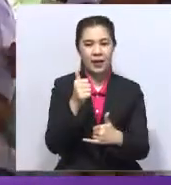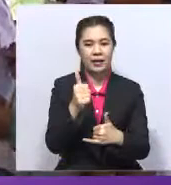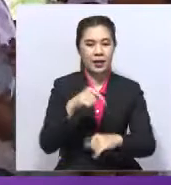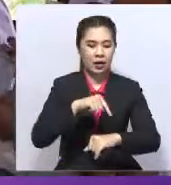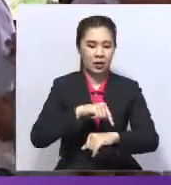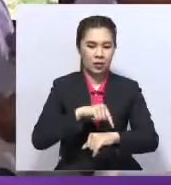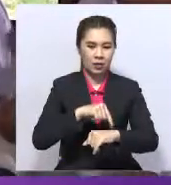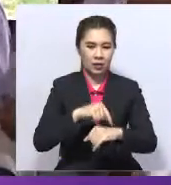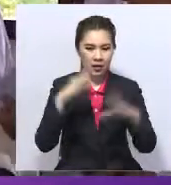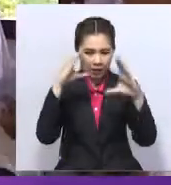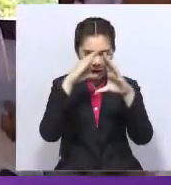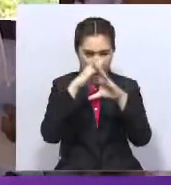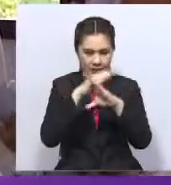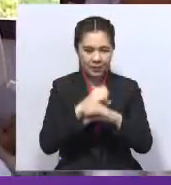ลา